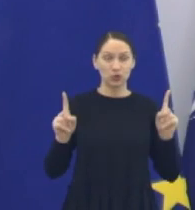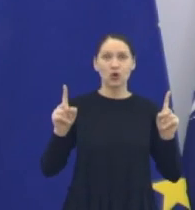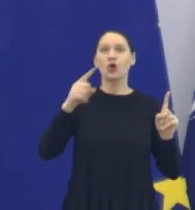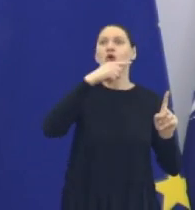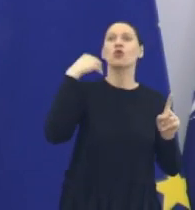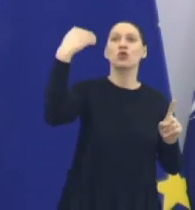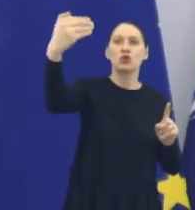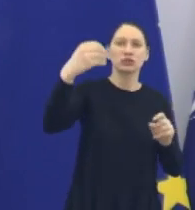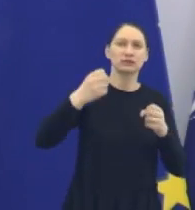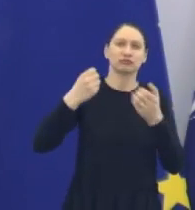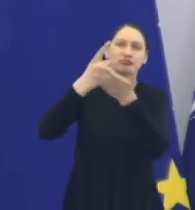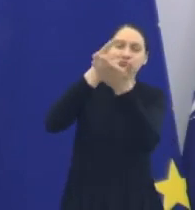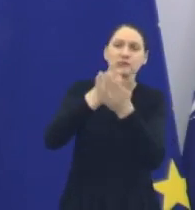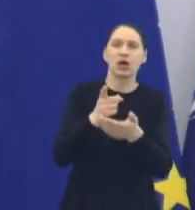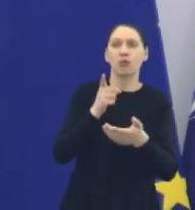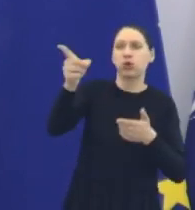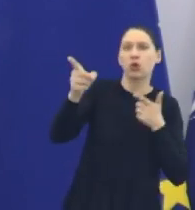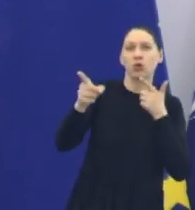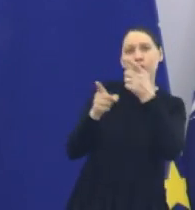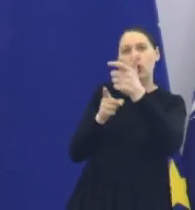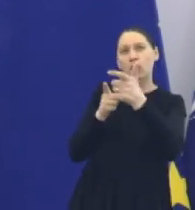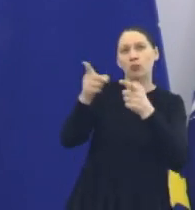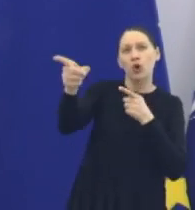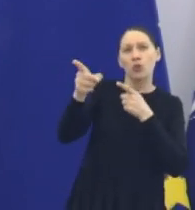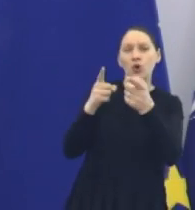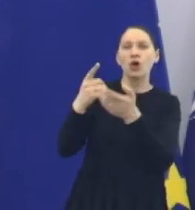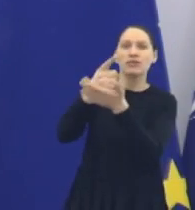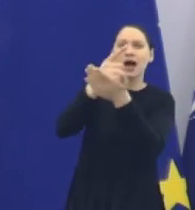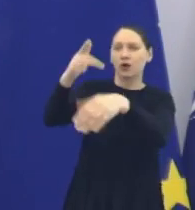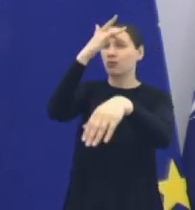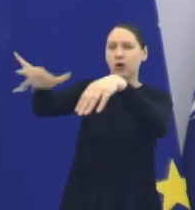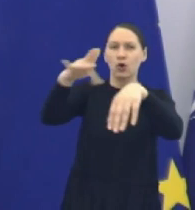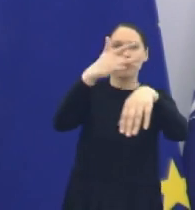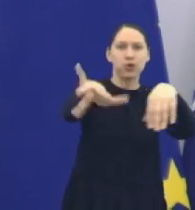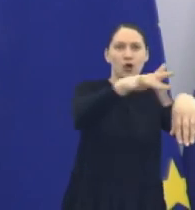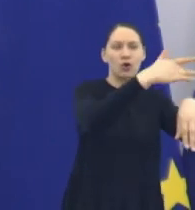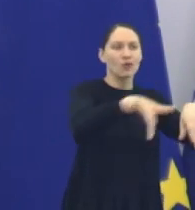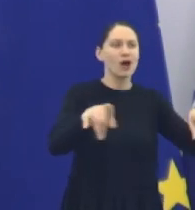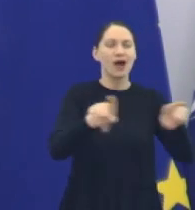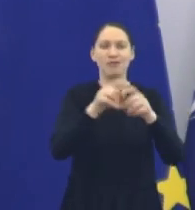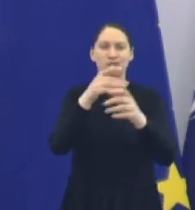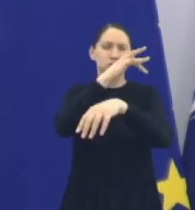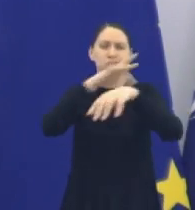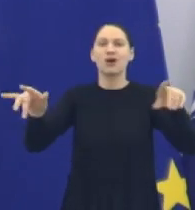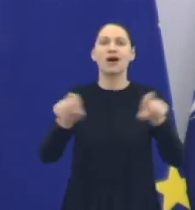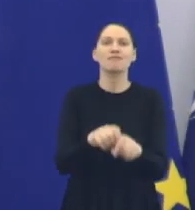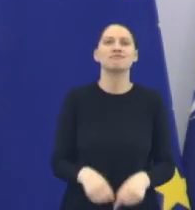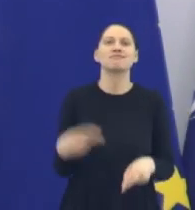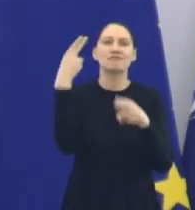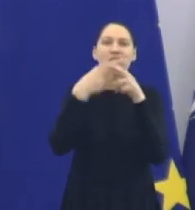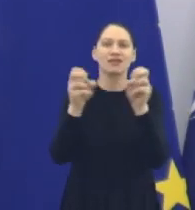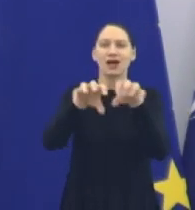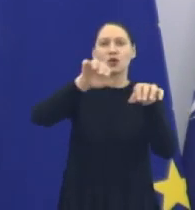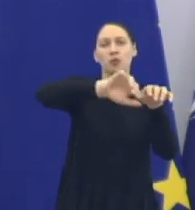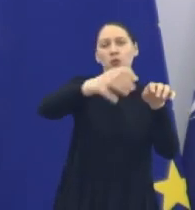Rusijos pusėje, nepalikdami iš tų tankų beveik nieko arba tik tai metalo laužo krūvą.